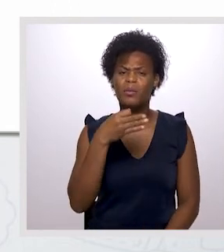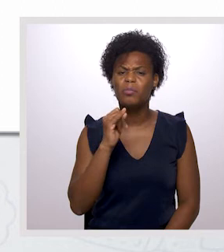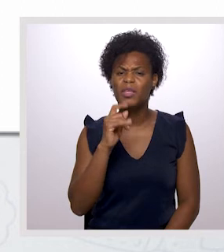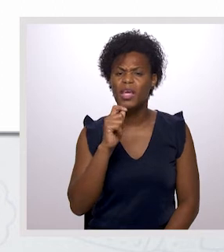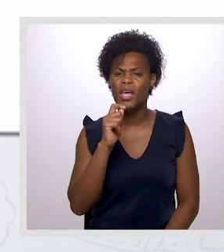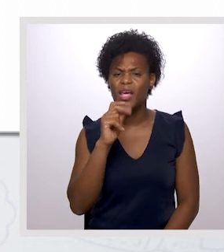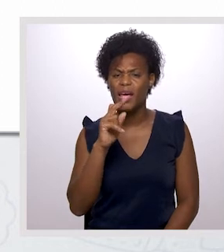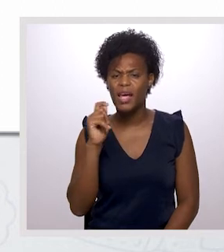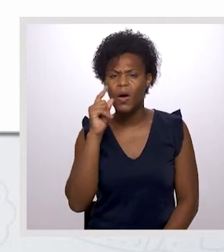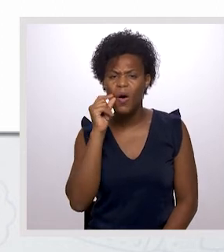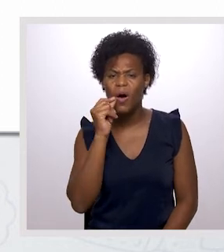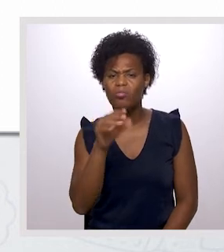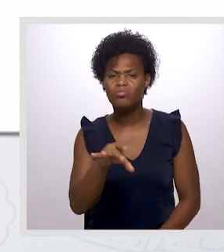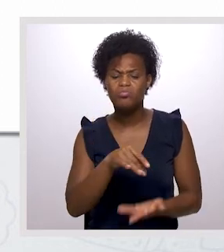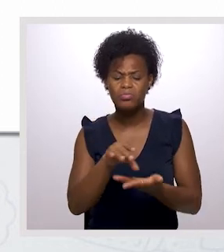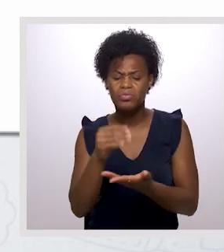Pierre prend?